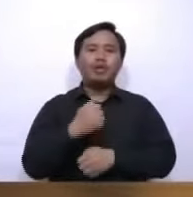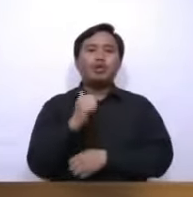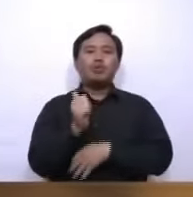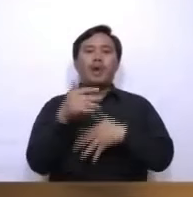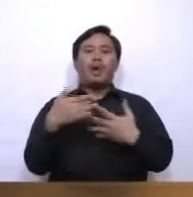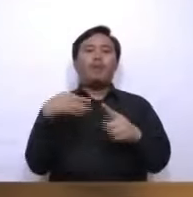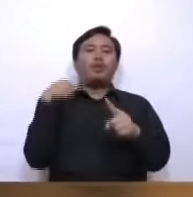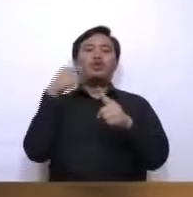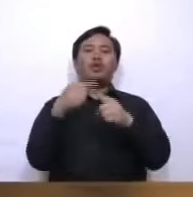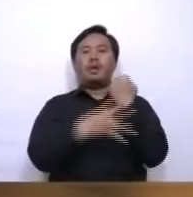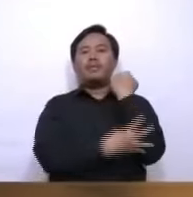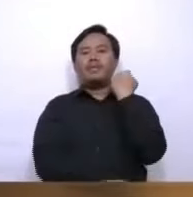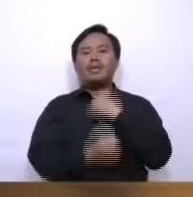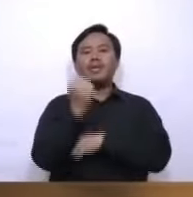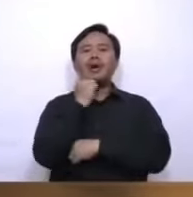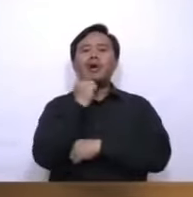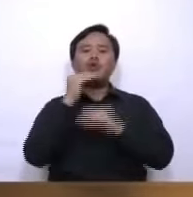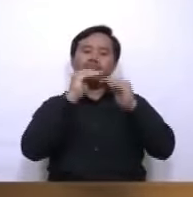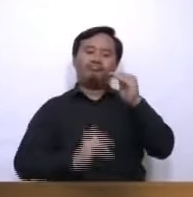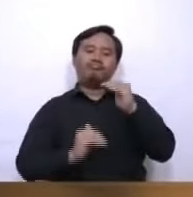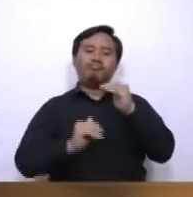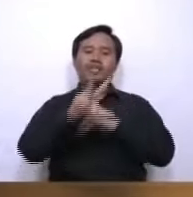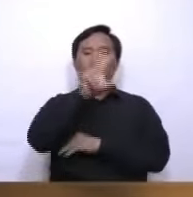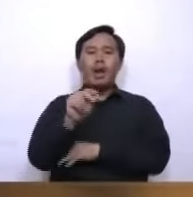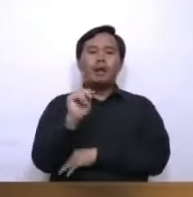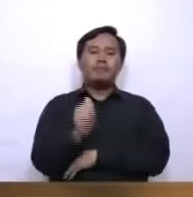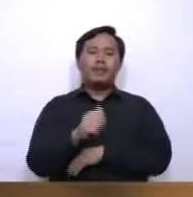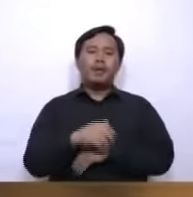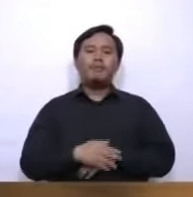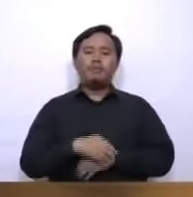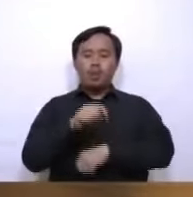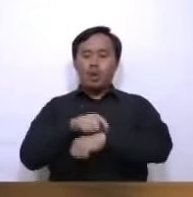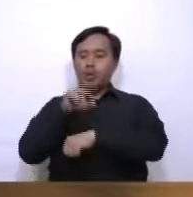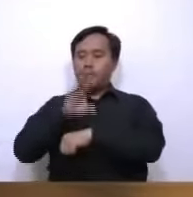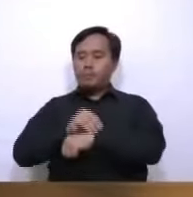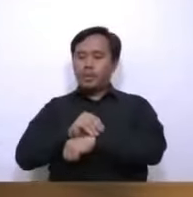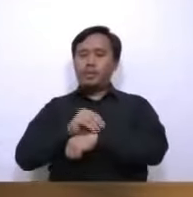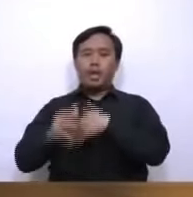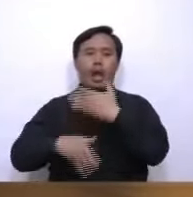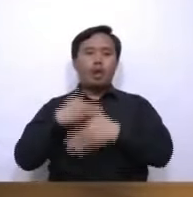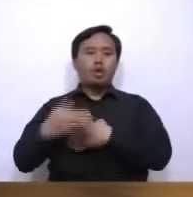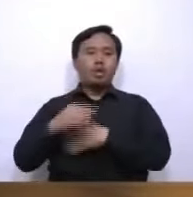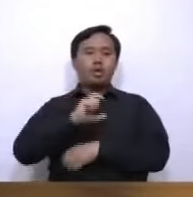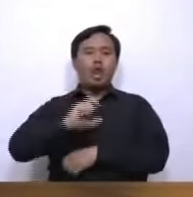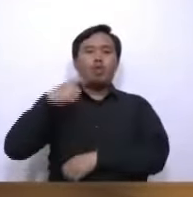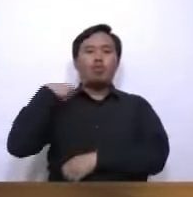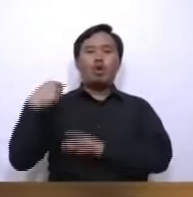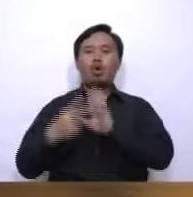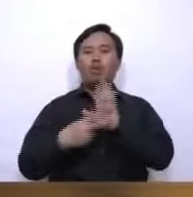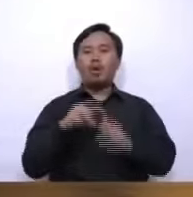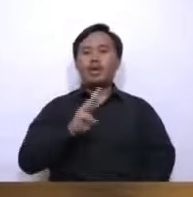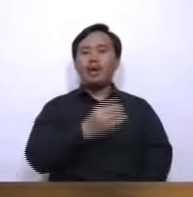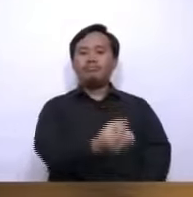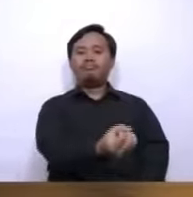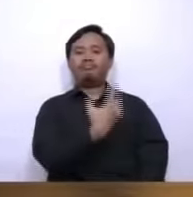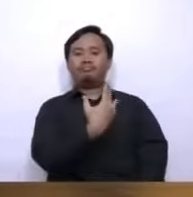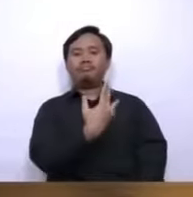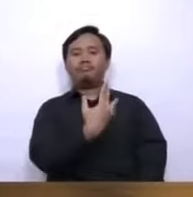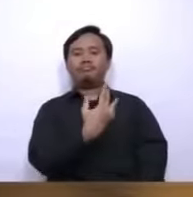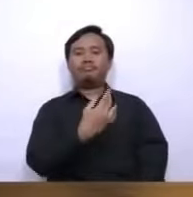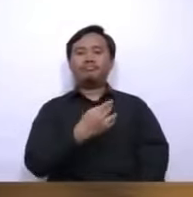mengurangi kemiskinan dan pengangguran di Jawa Barat. Waktu habis, berikutnya kami beri kesempatan Cagub nomor urut 3 menanggapi